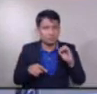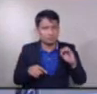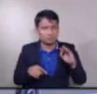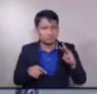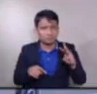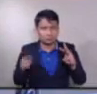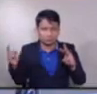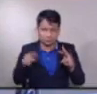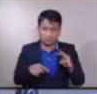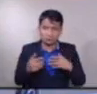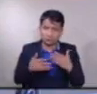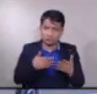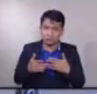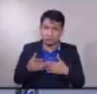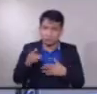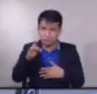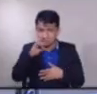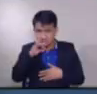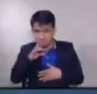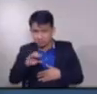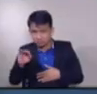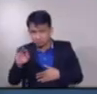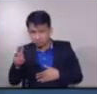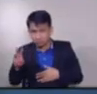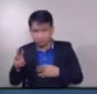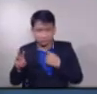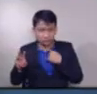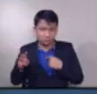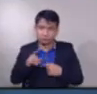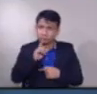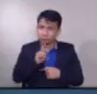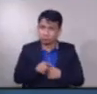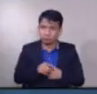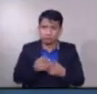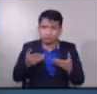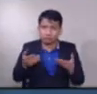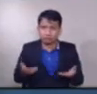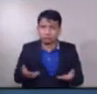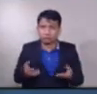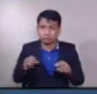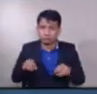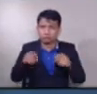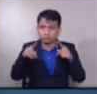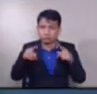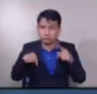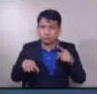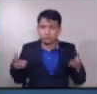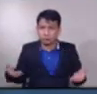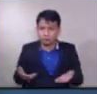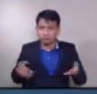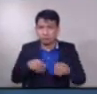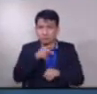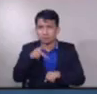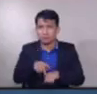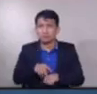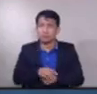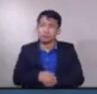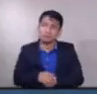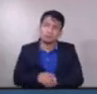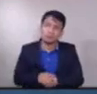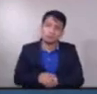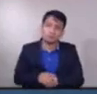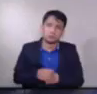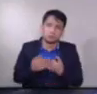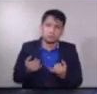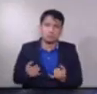OFW, syempre, lalo na yung mga domestic helper, eh paano naman kami? The reality is wala namang opportunity para sa amin dito sa bansa. Oh, as of